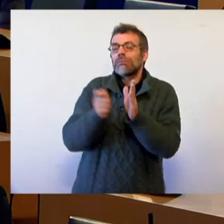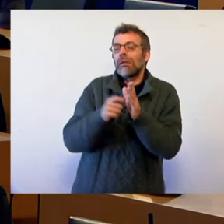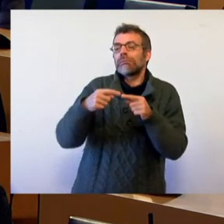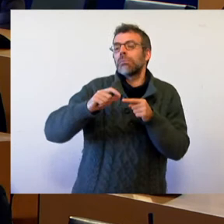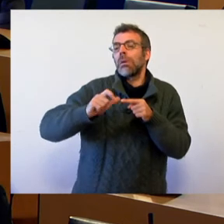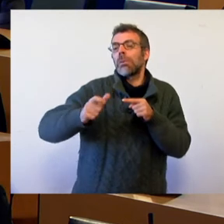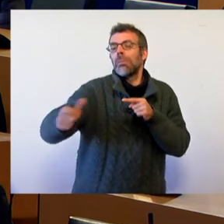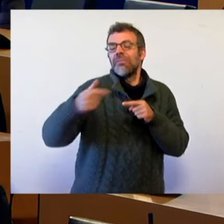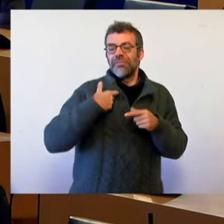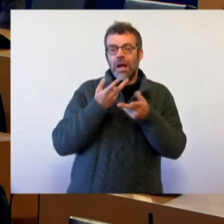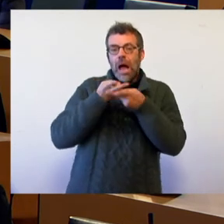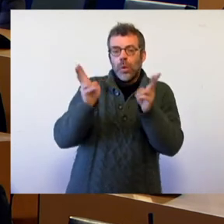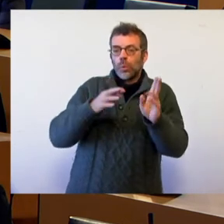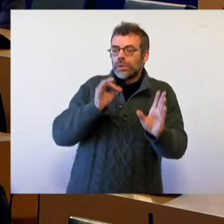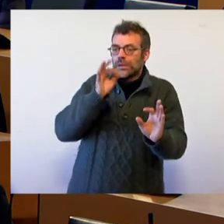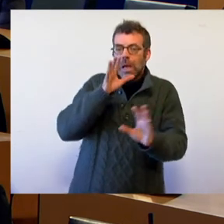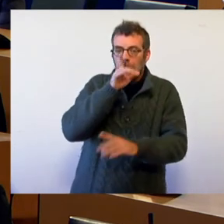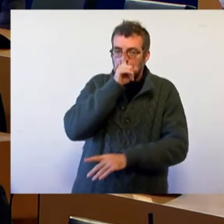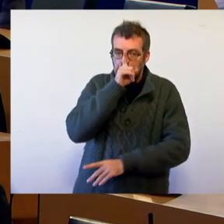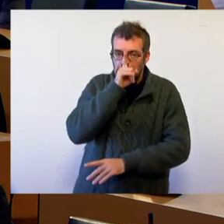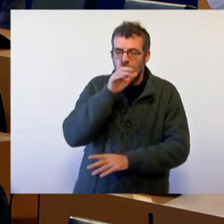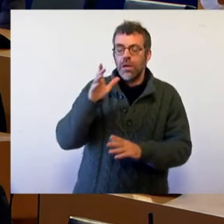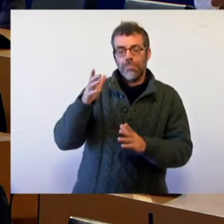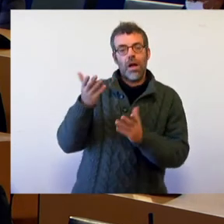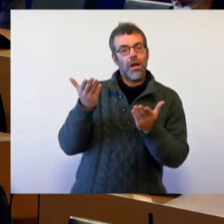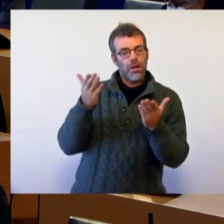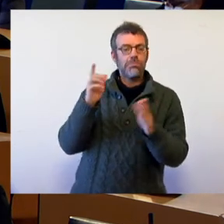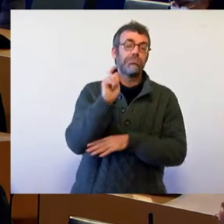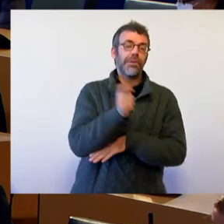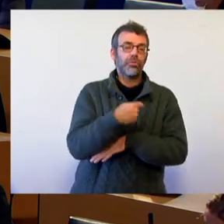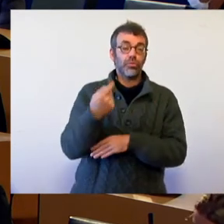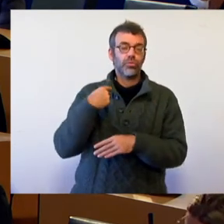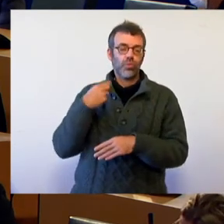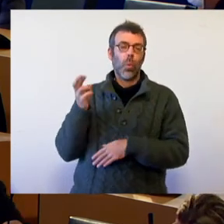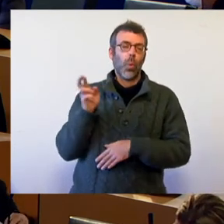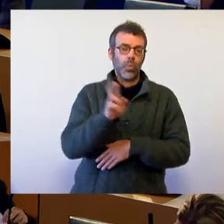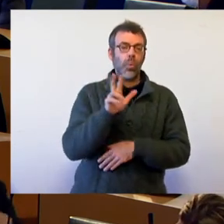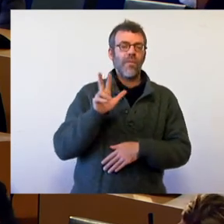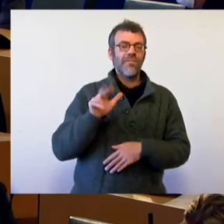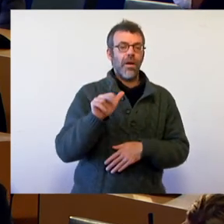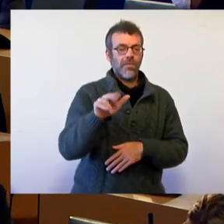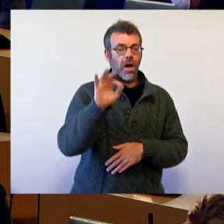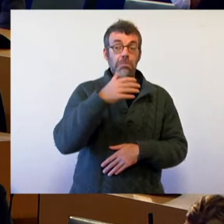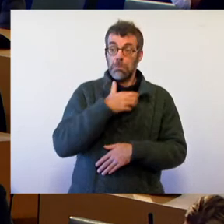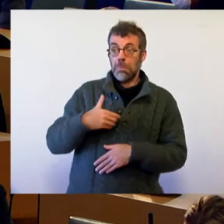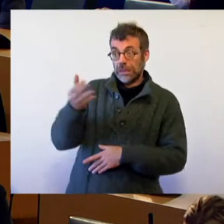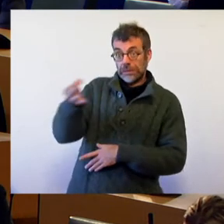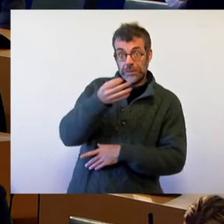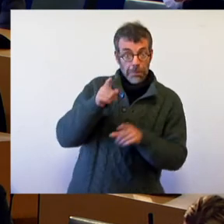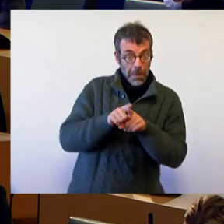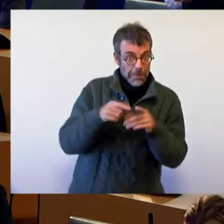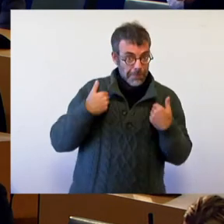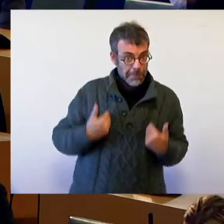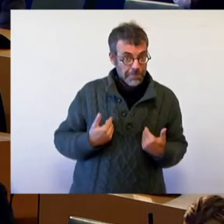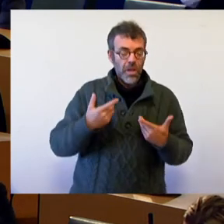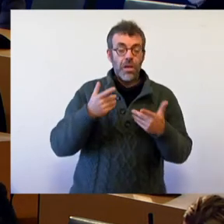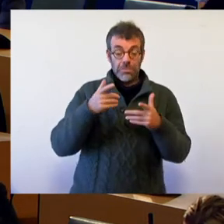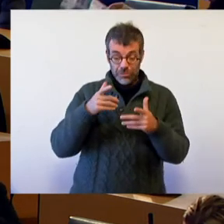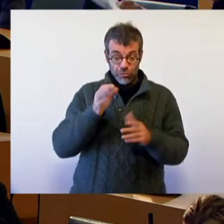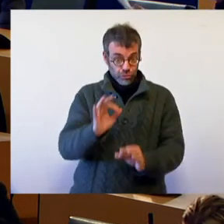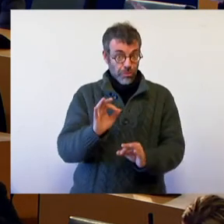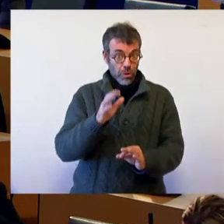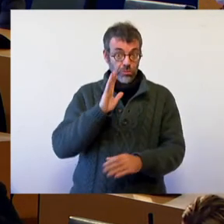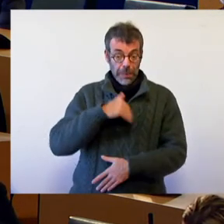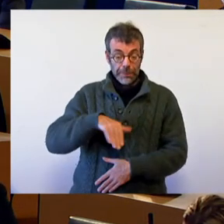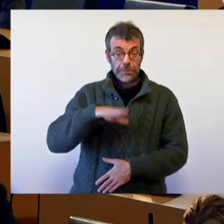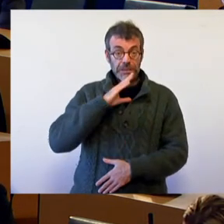bien évidemment, comme monsieur le maire l'a dit, nous y reviendrons. J'ai pas plus tard que cet après-midi une réunion